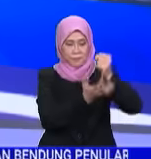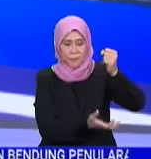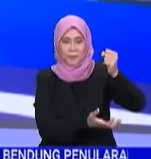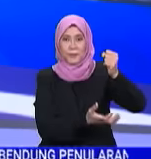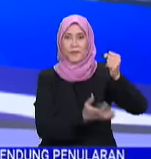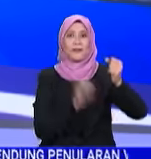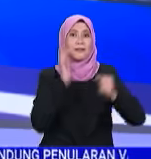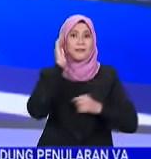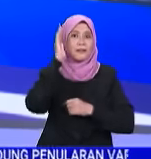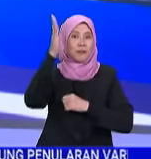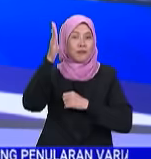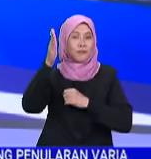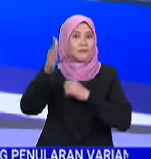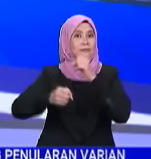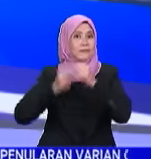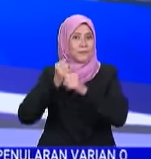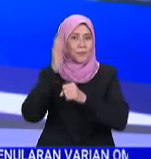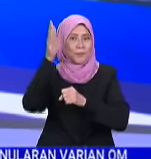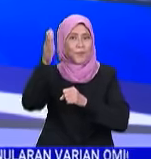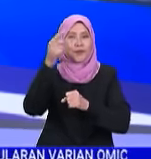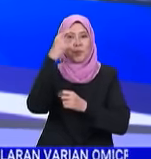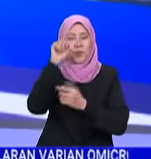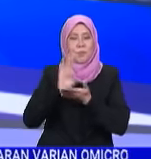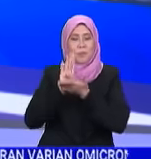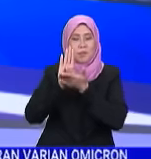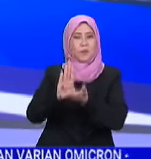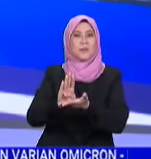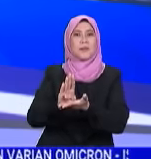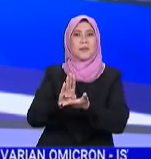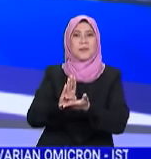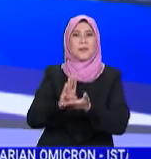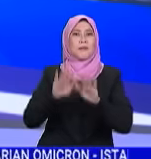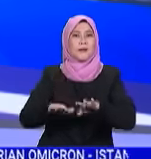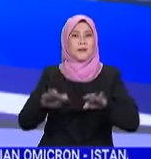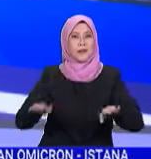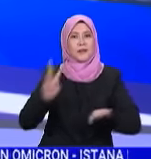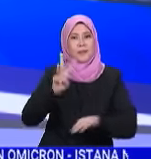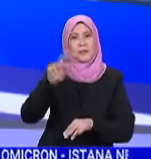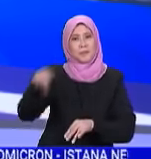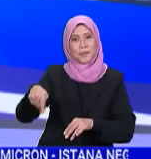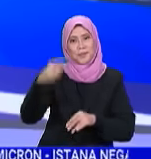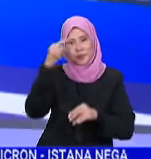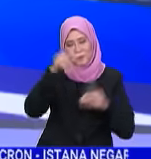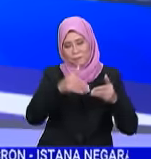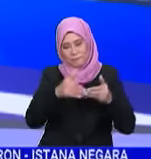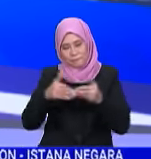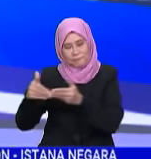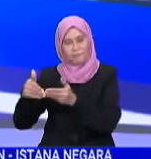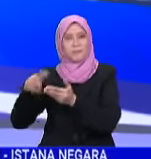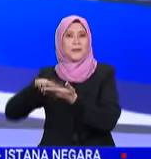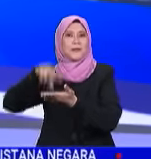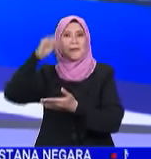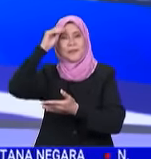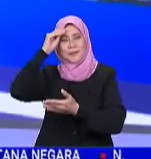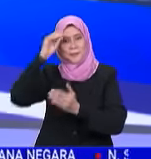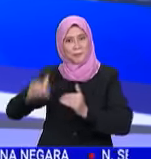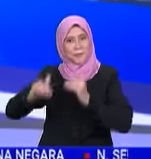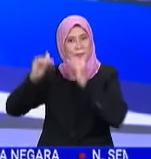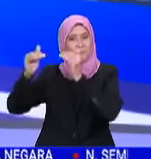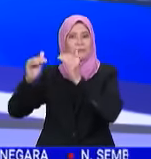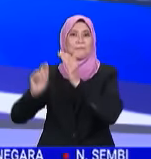tahun hadapan bagi keperluan biasiswa anak-anak wilayah Persekutuan untuk melanjutkan pengajian ke peringkat lebih